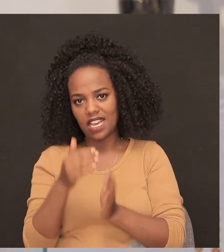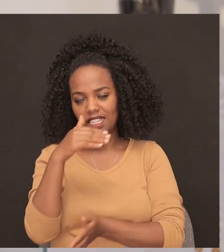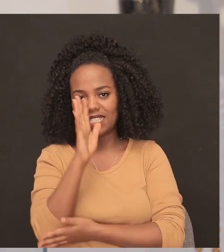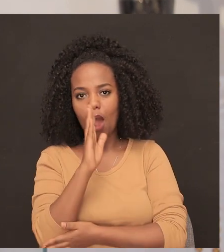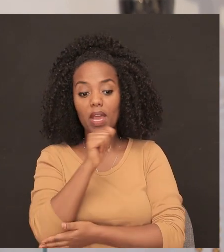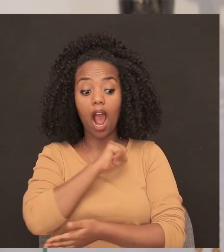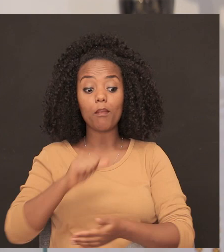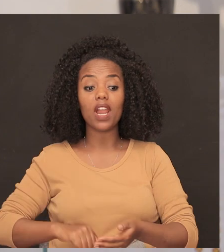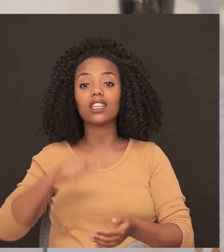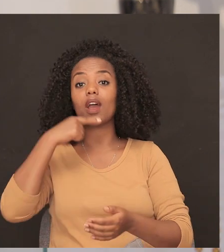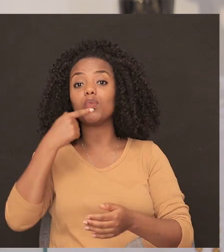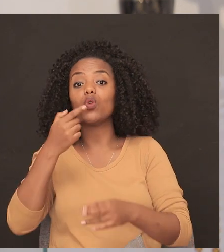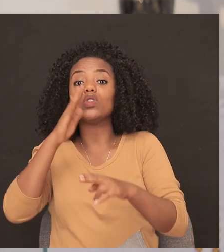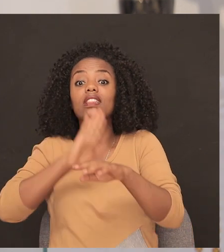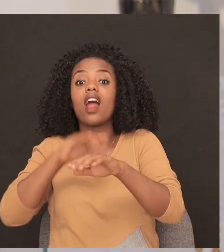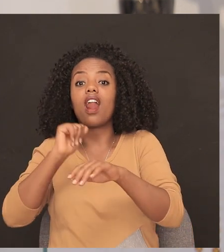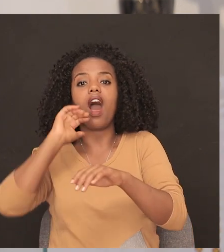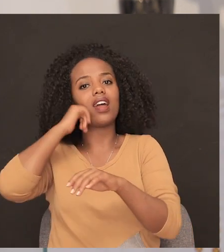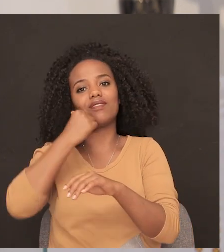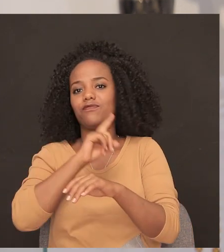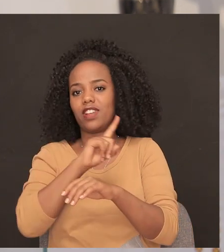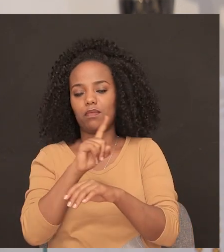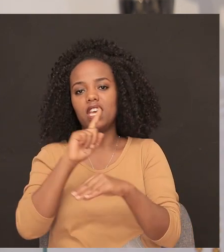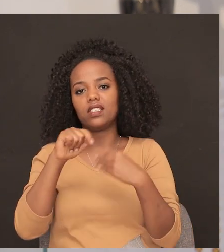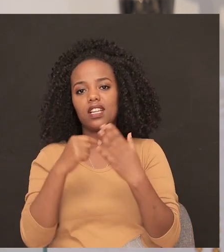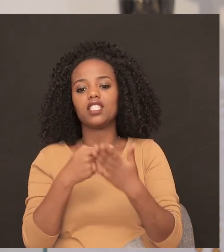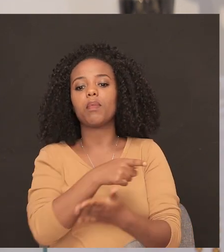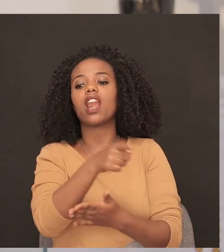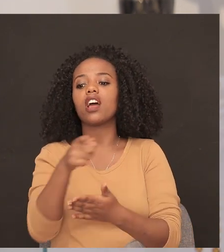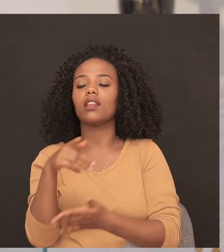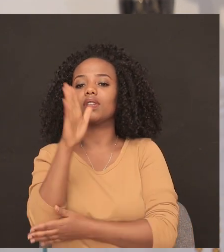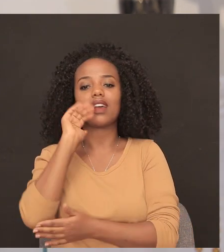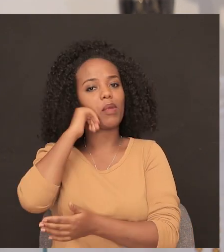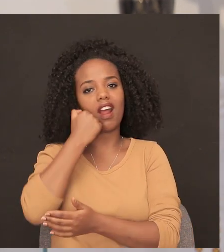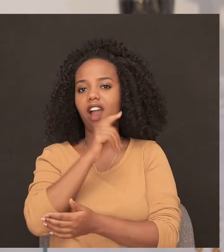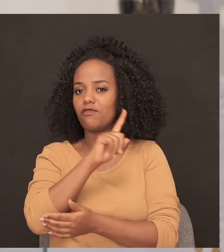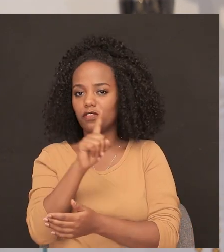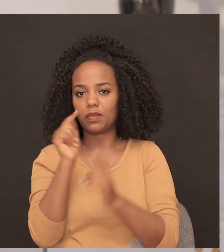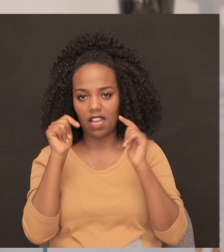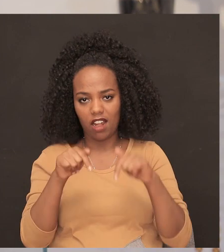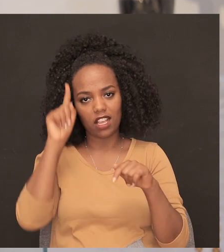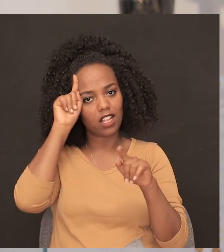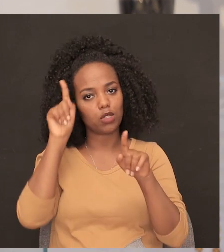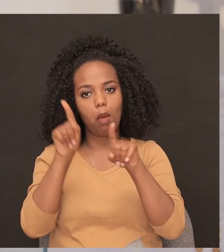ተብሮ ሊጠራ አላፈረምና በእናንተም እግዚአብሔር አያፍርም። ዛሬ ተስማሙ እንጂ